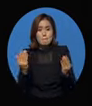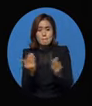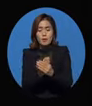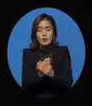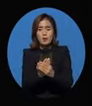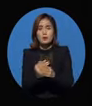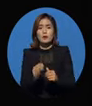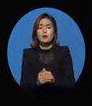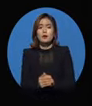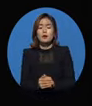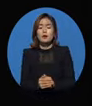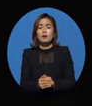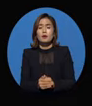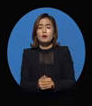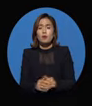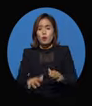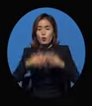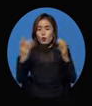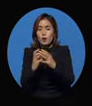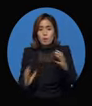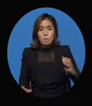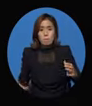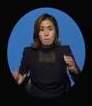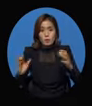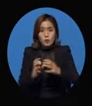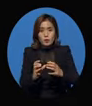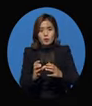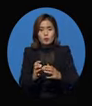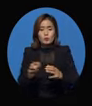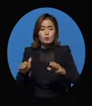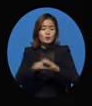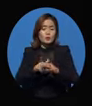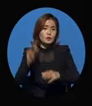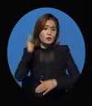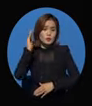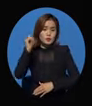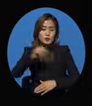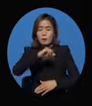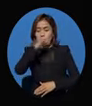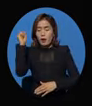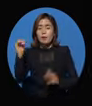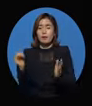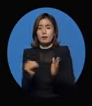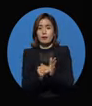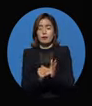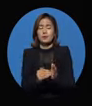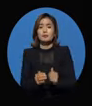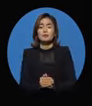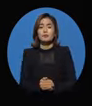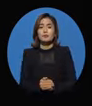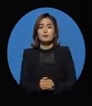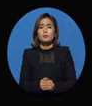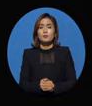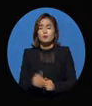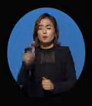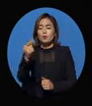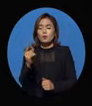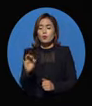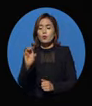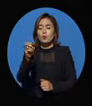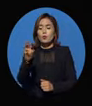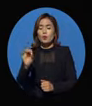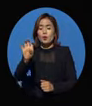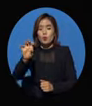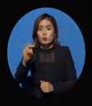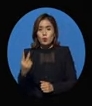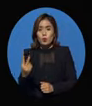조직이 하나가 되서 문재인 후보를 경선 시켰다고 생각합니다 우리 홍영표 후보 님과